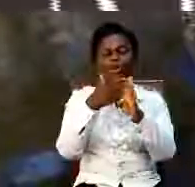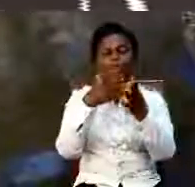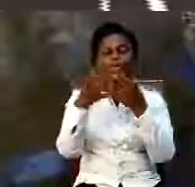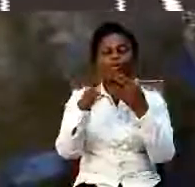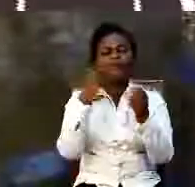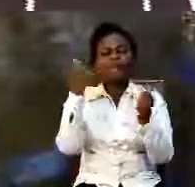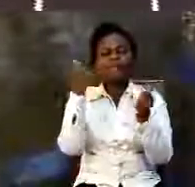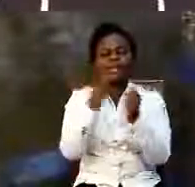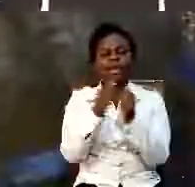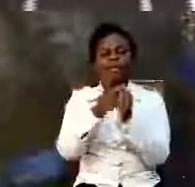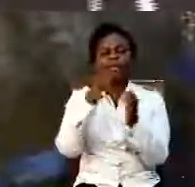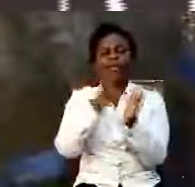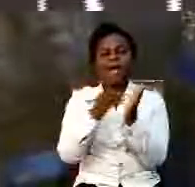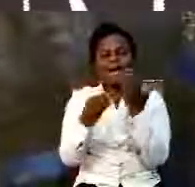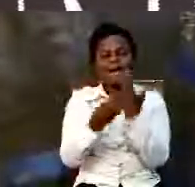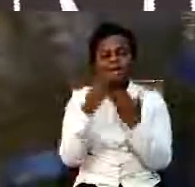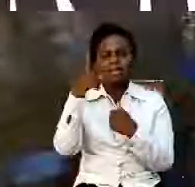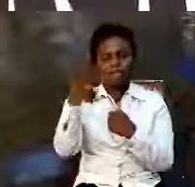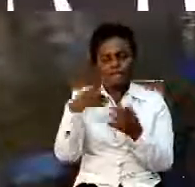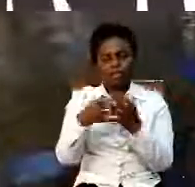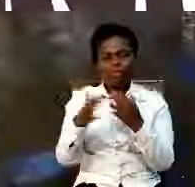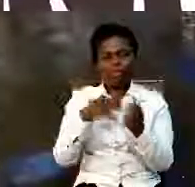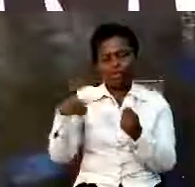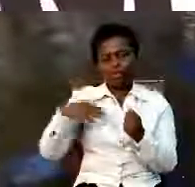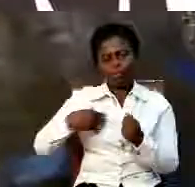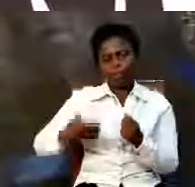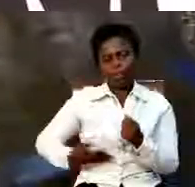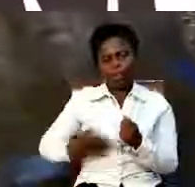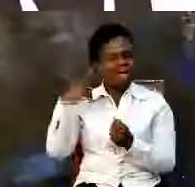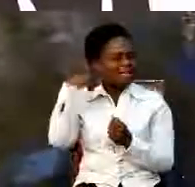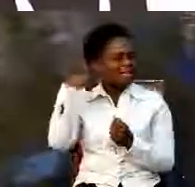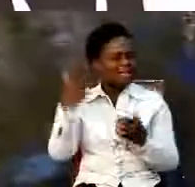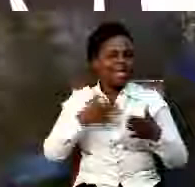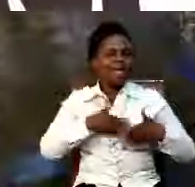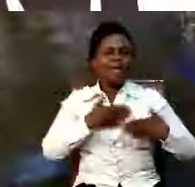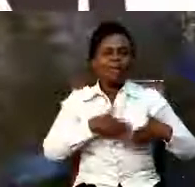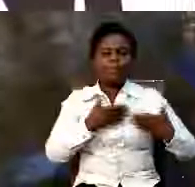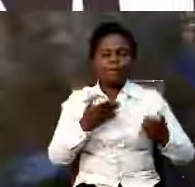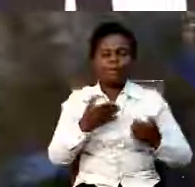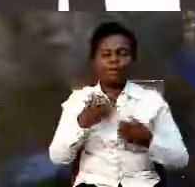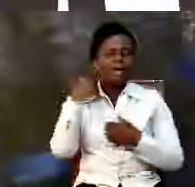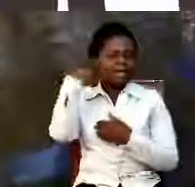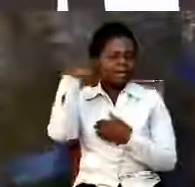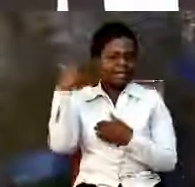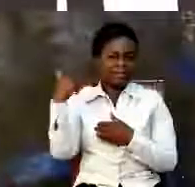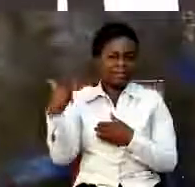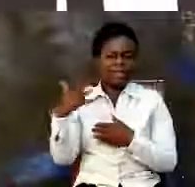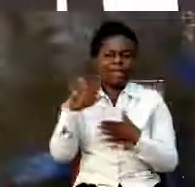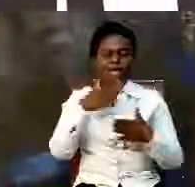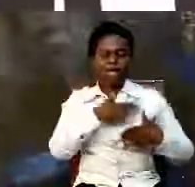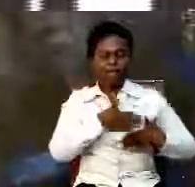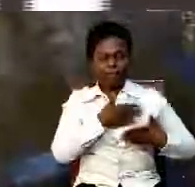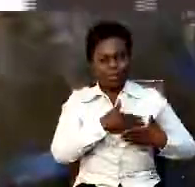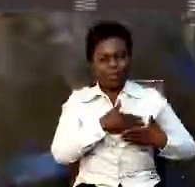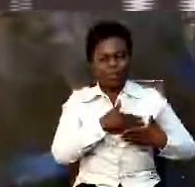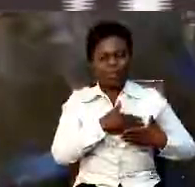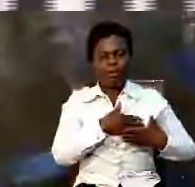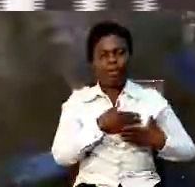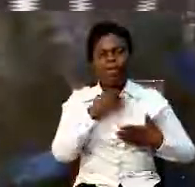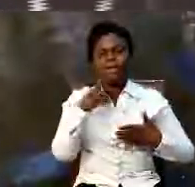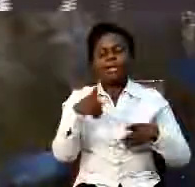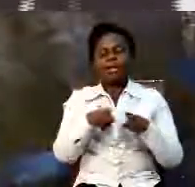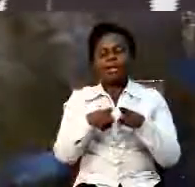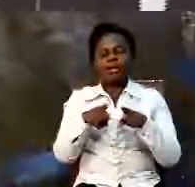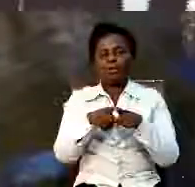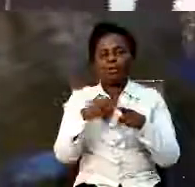naweza nikafanya ili kukufanya wewe ujisikie kwamba unapendwa, usikie kwamba ninakupenda na dukuduku